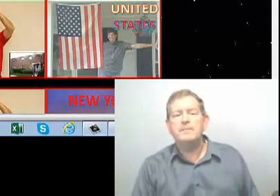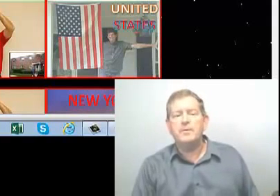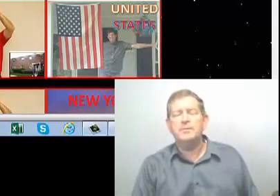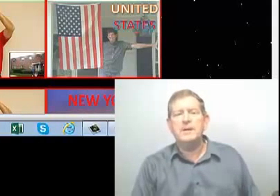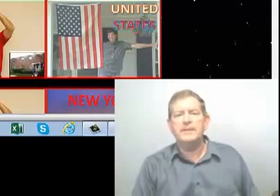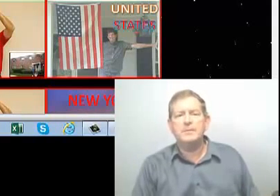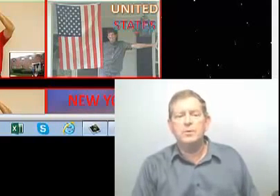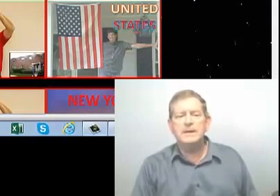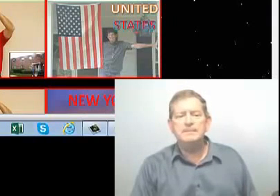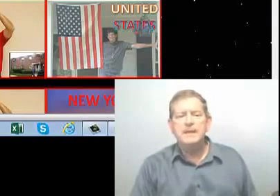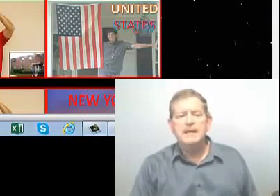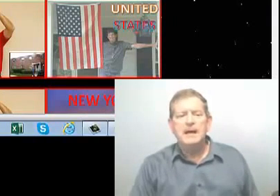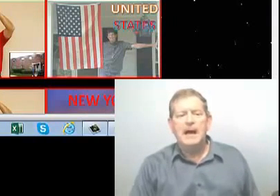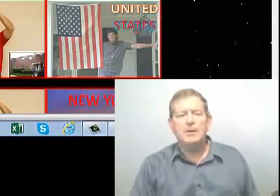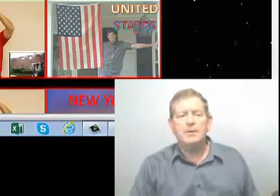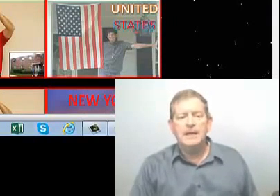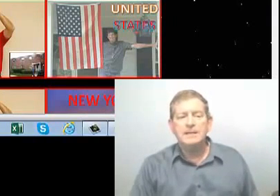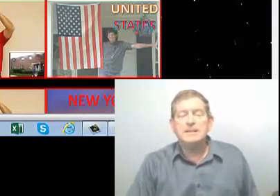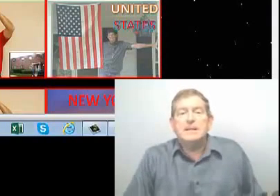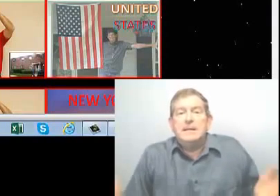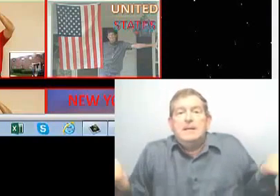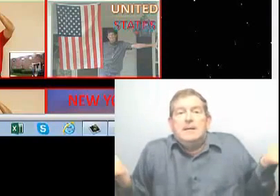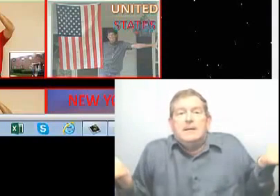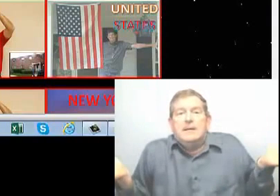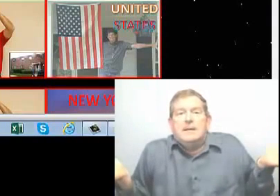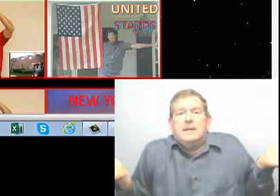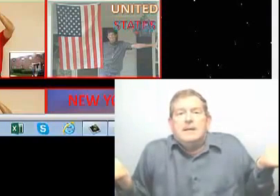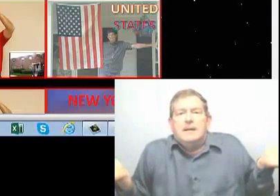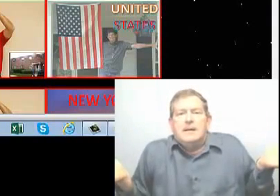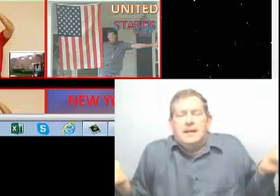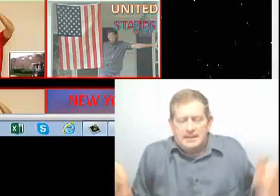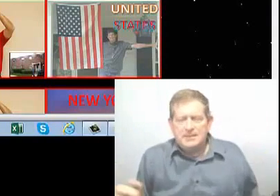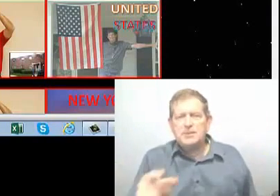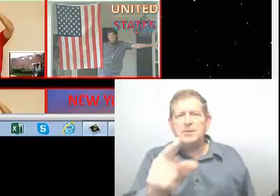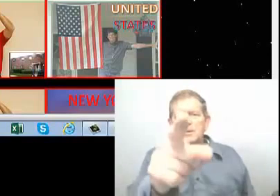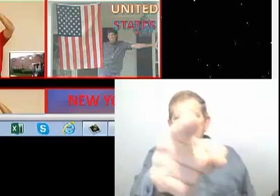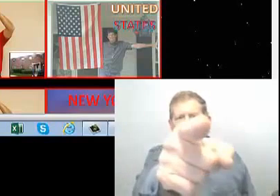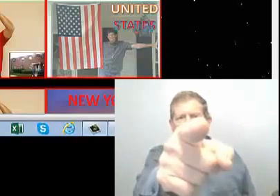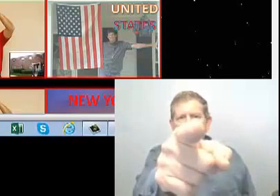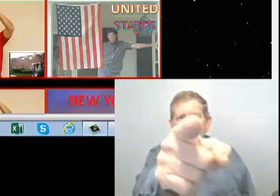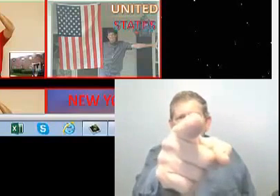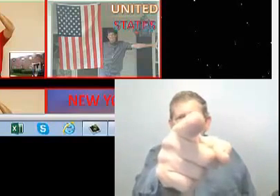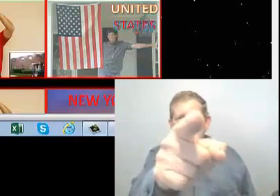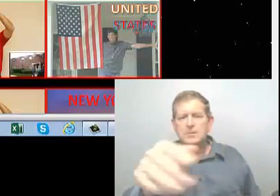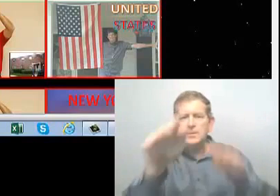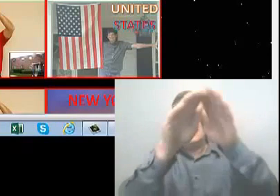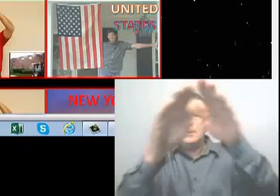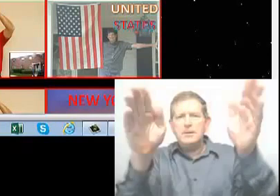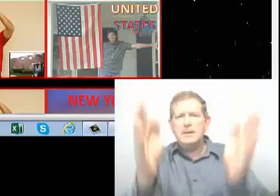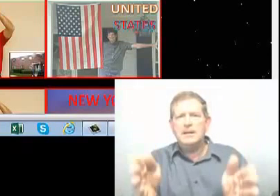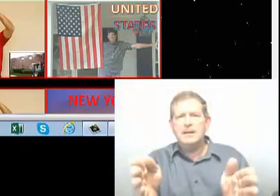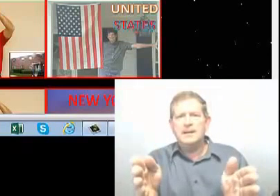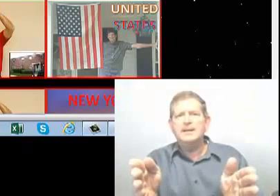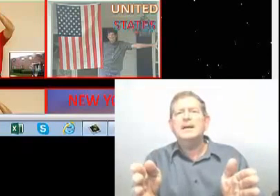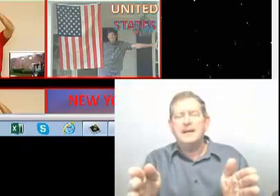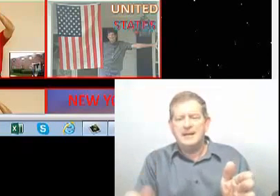vous pouvez formuler avec moi. Alors là, c'est est-ce que